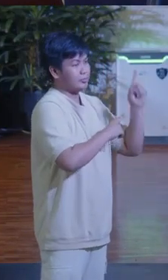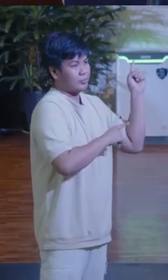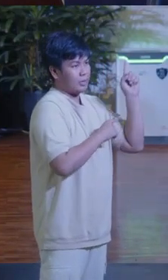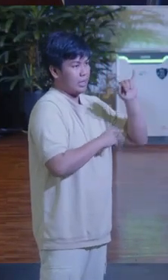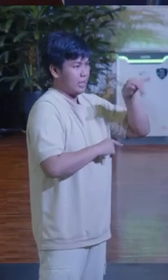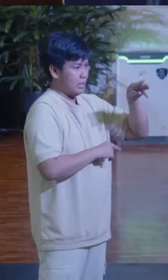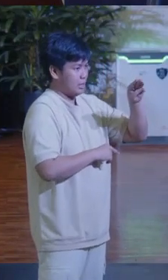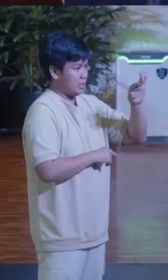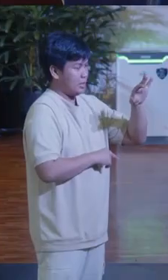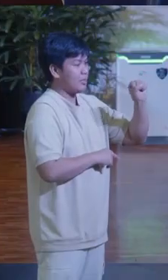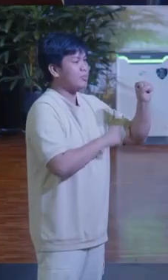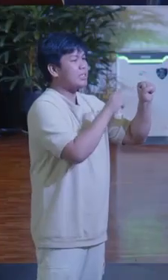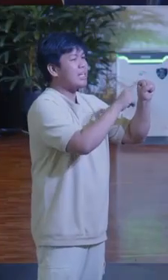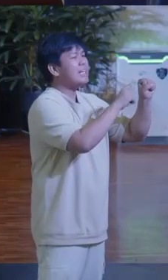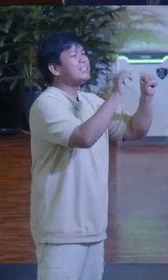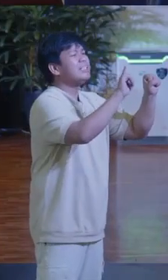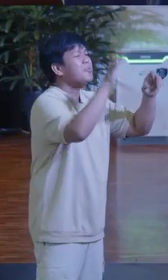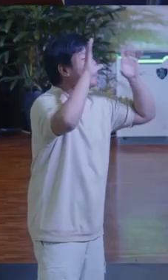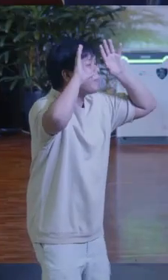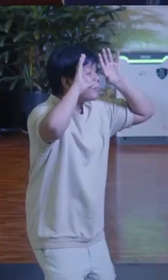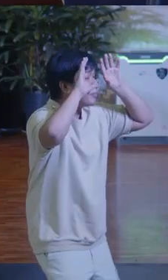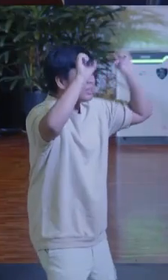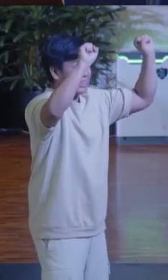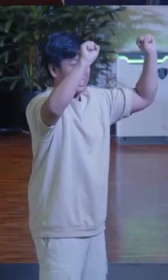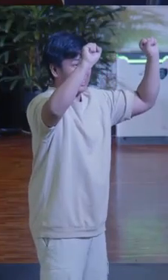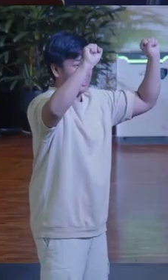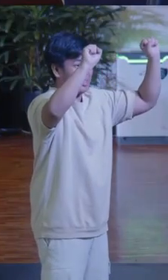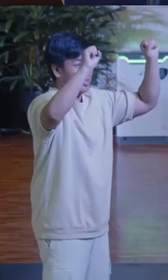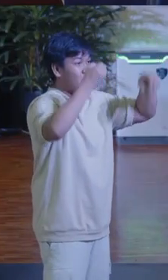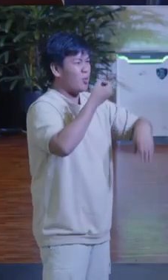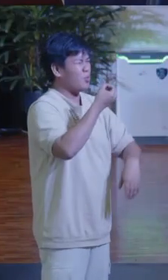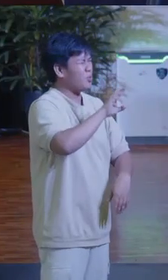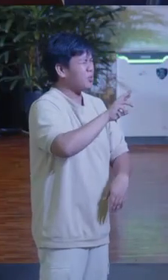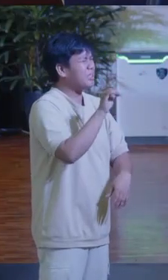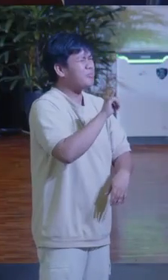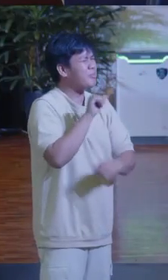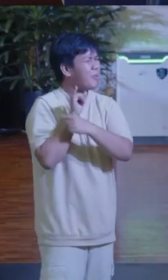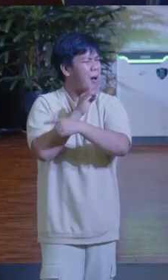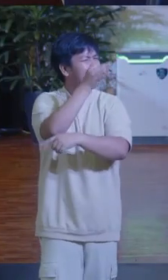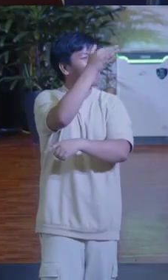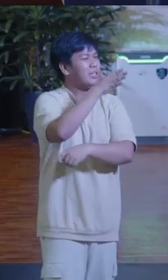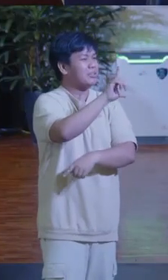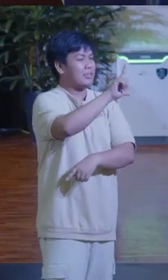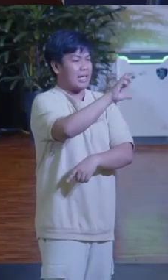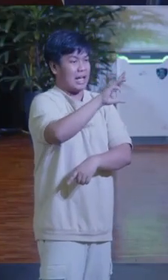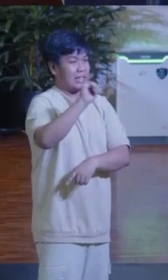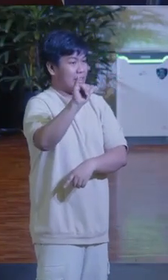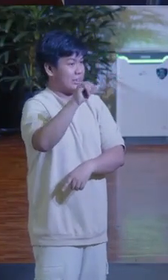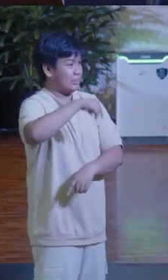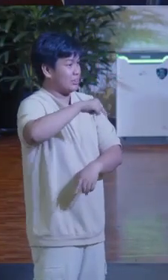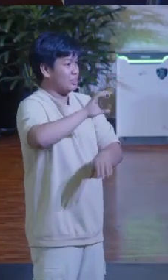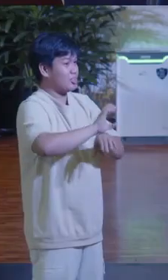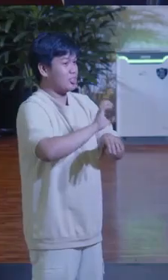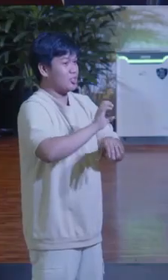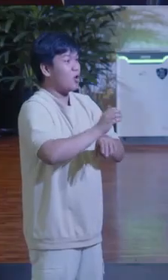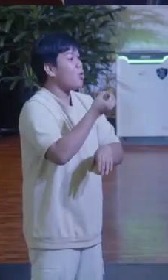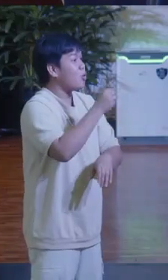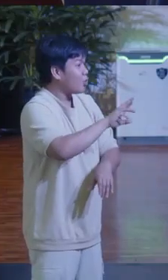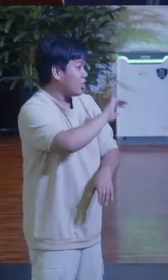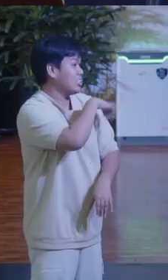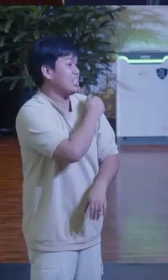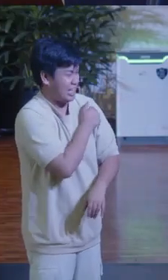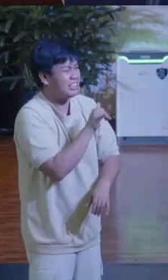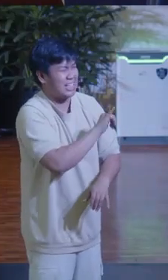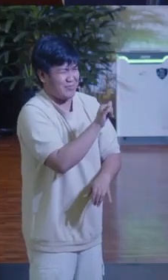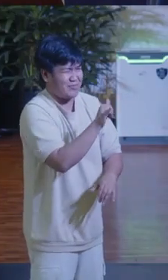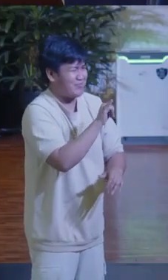ang parang presiding elder ng church at Jerusalem. Sapagkat siya po ang nagpe-preside ng kanilang